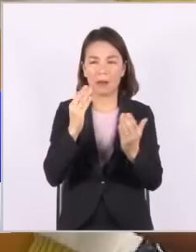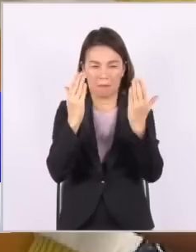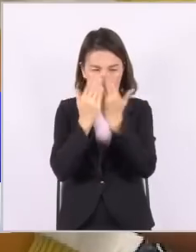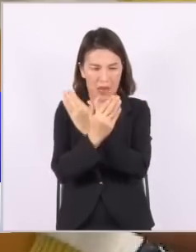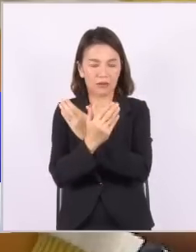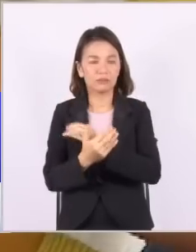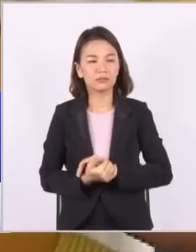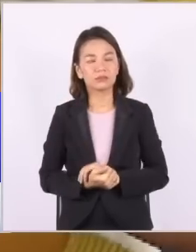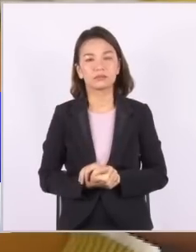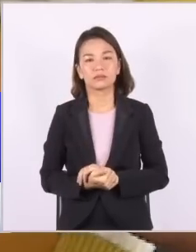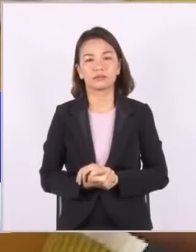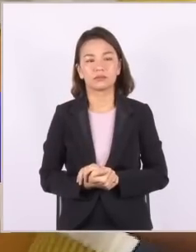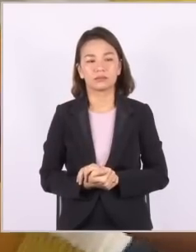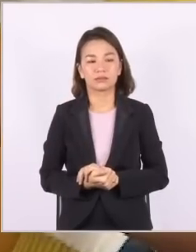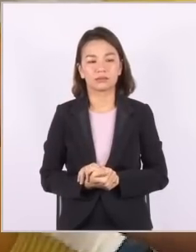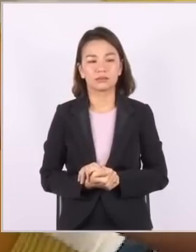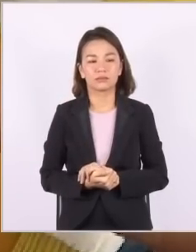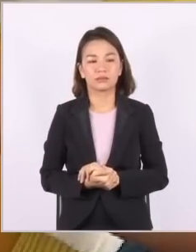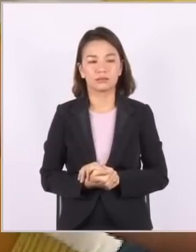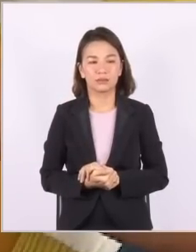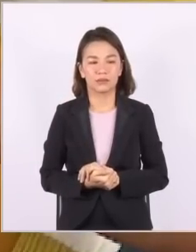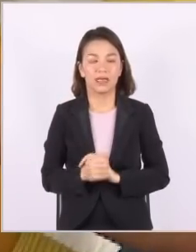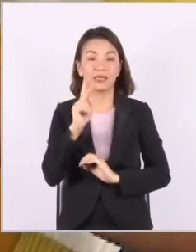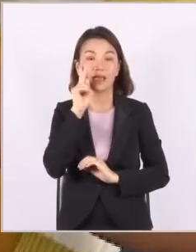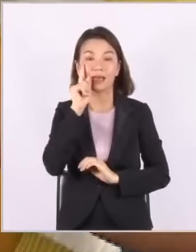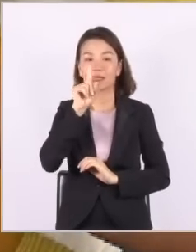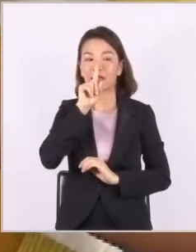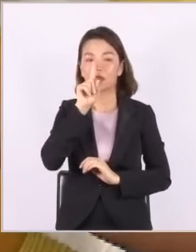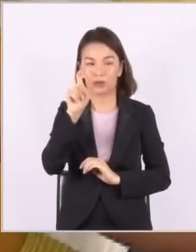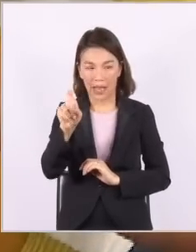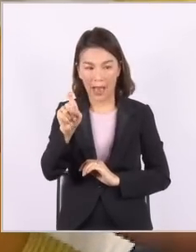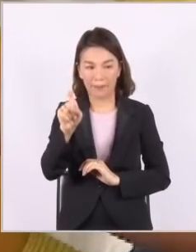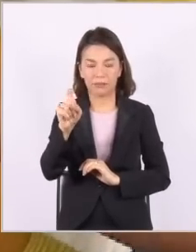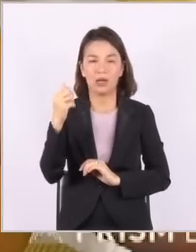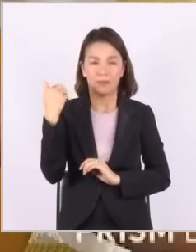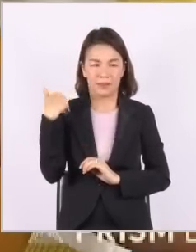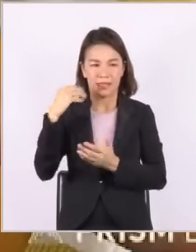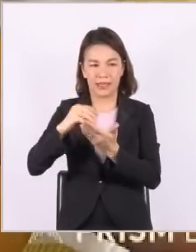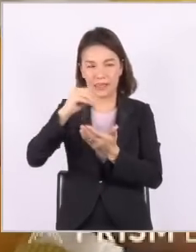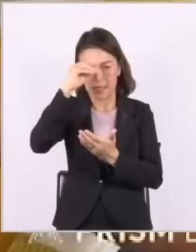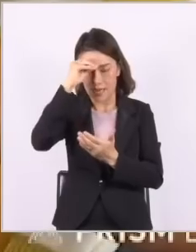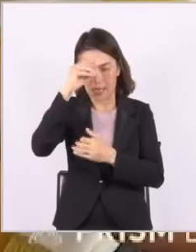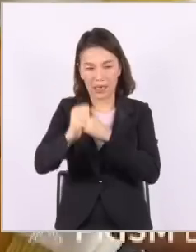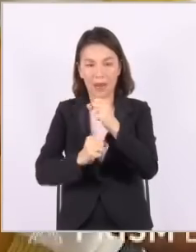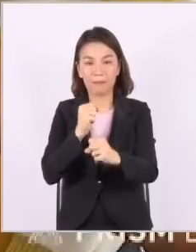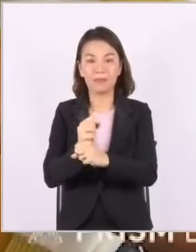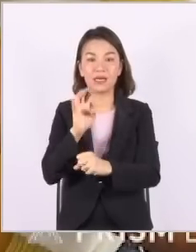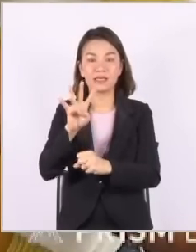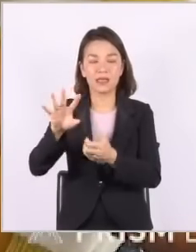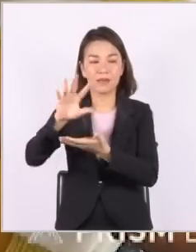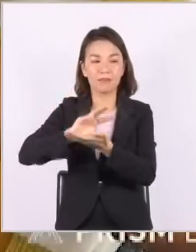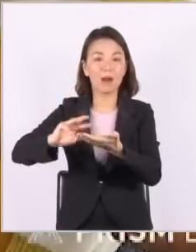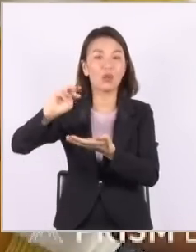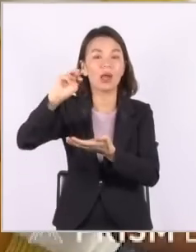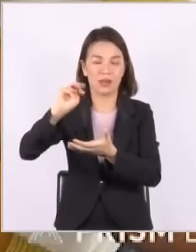นี่นะครับนักข่าวก็เลยไปสอบถามผู้เสียหายอีกคนหนึ่งซึ่งเธอก็เป็นนักศึกษาชั้นปีที่4ของมหาวิทยาลัยชื่อดัง